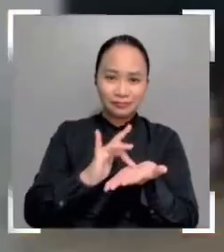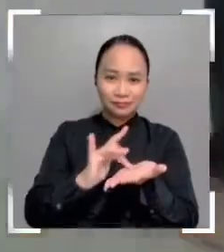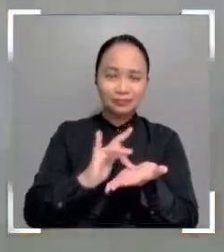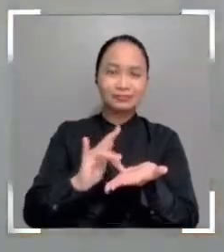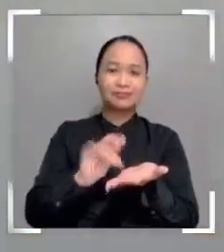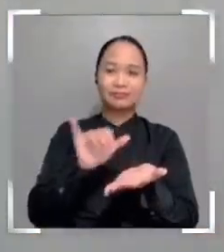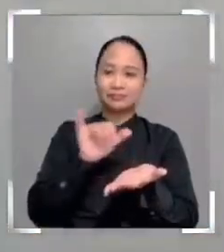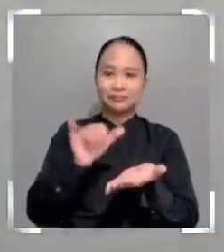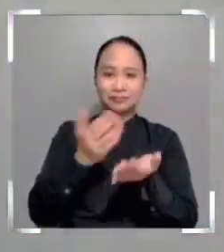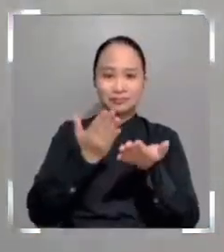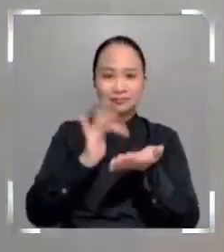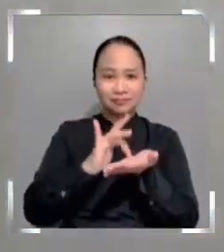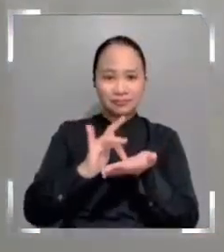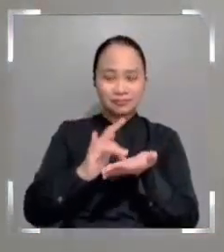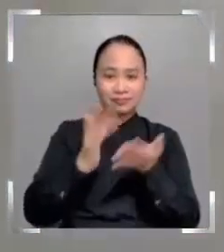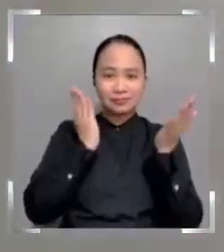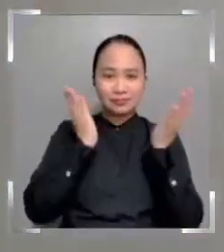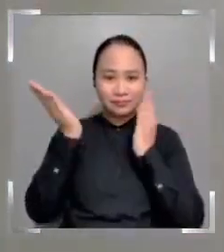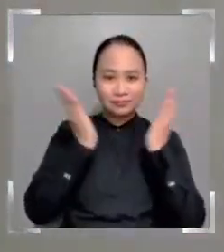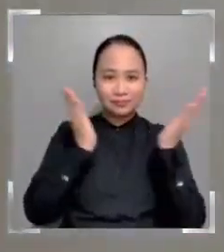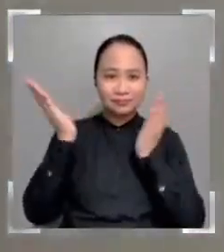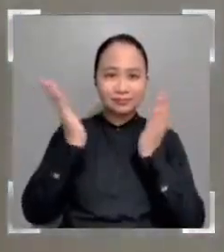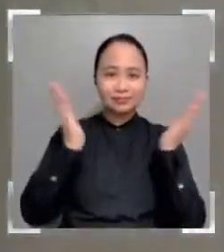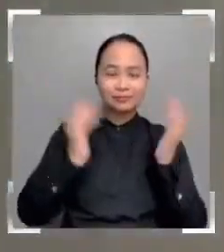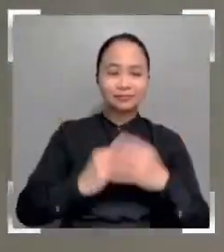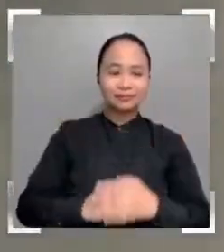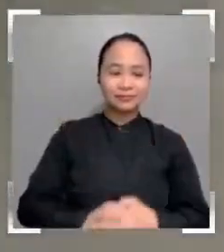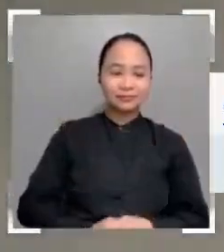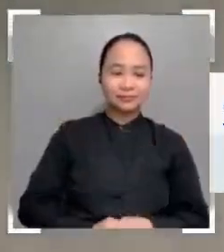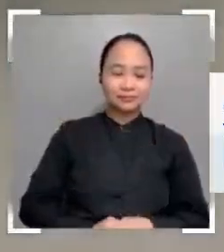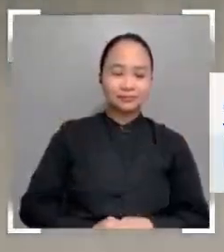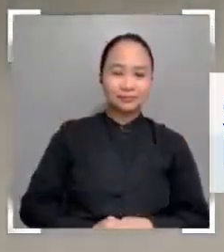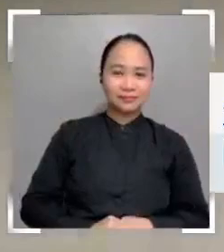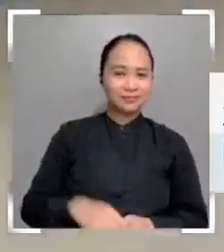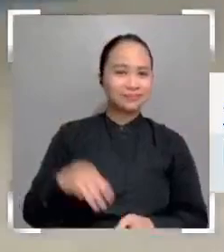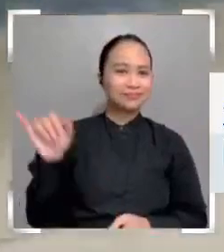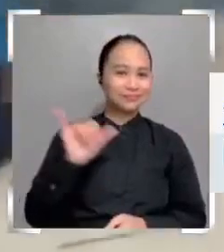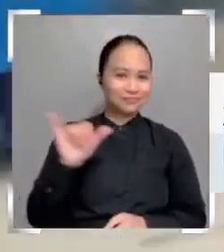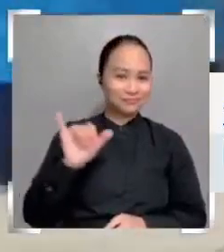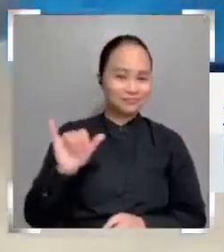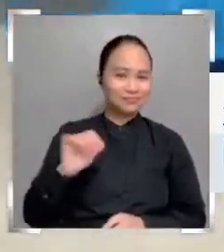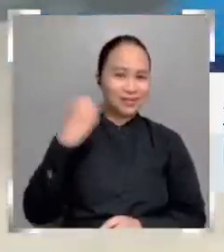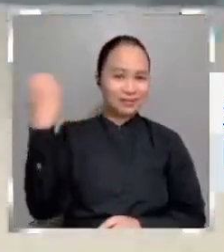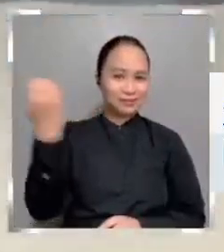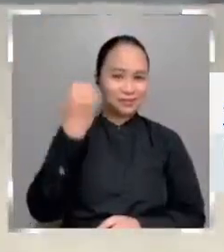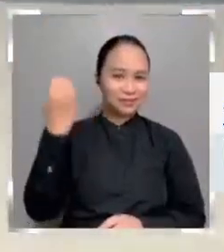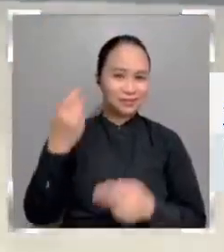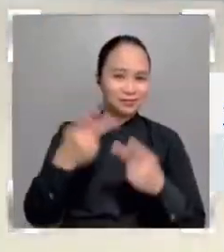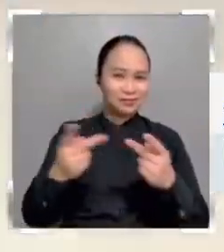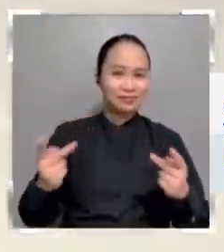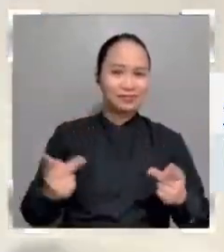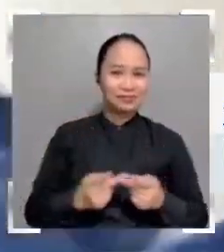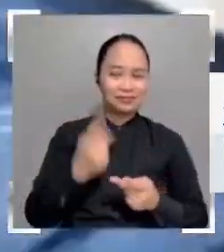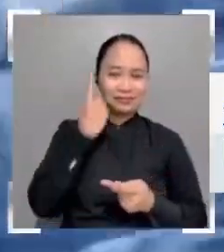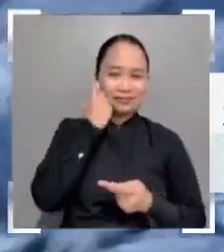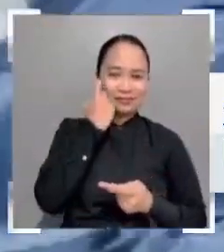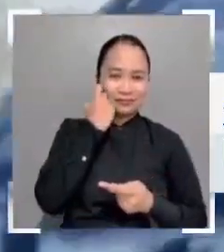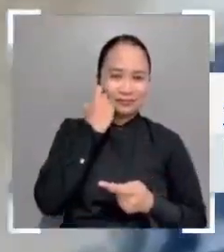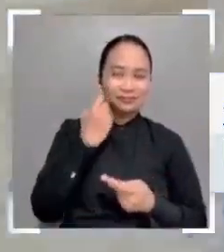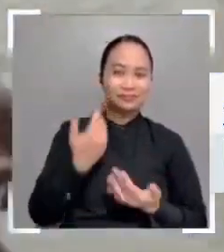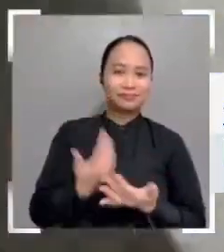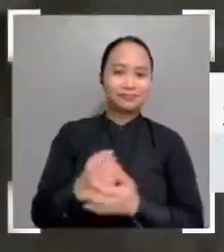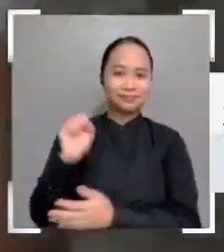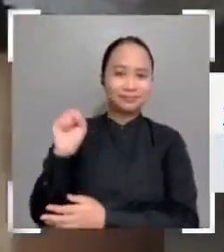po. Nasa state of calamity na rin ang bayan ng Santa Maria sa Davao Occidental. Mahigit kalahati